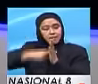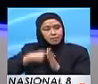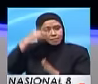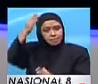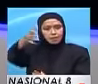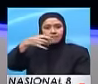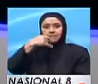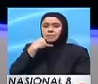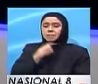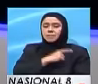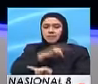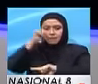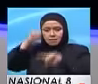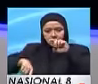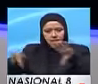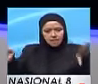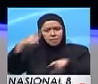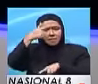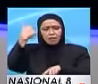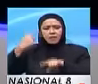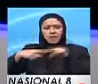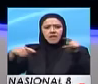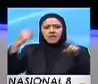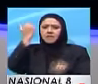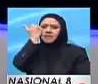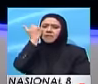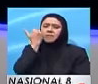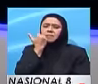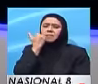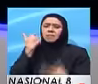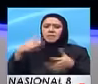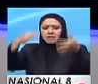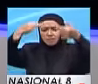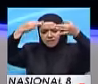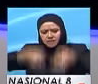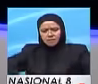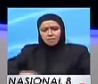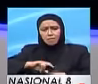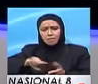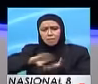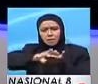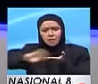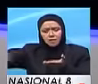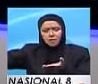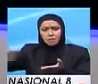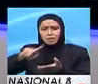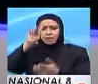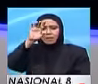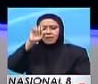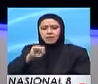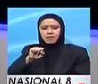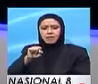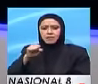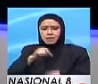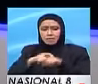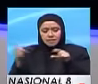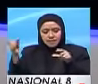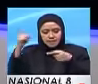diadakan kerana mahkamah telah memutuskan menolak permohonan semakan berhubung kes tuduhan liwat Datuk Seri